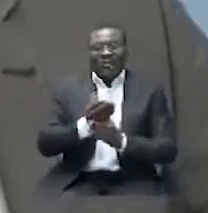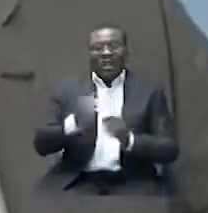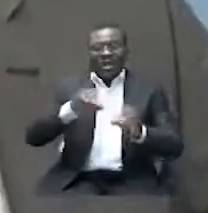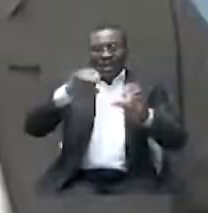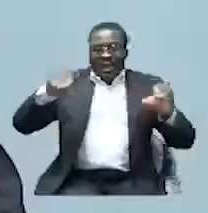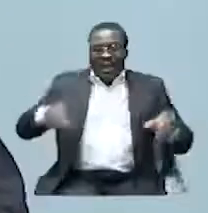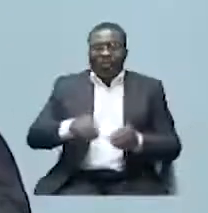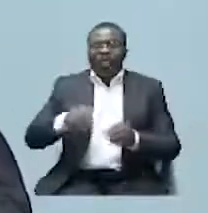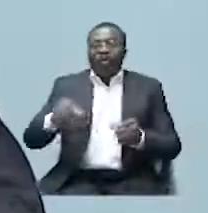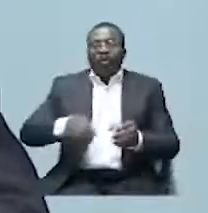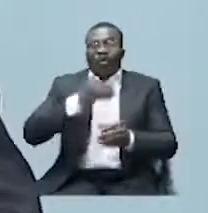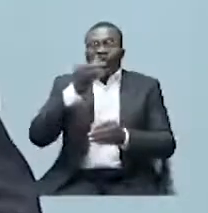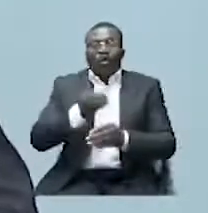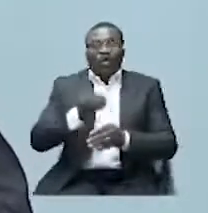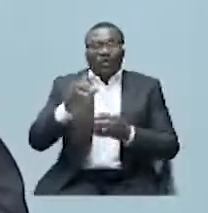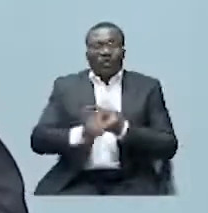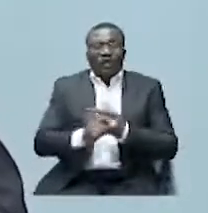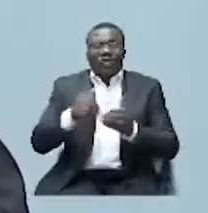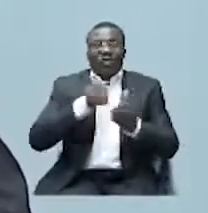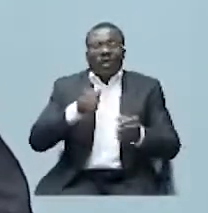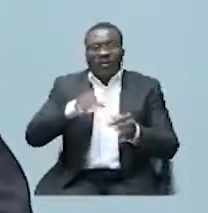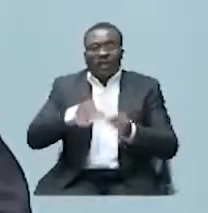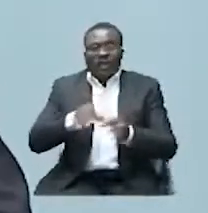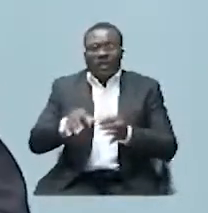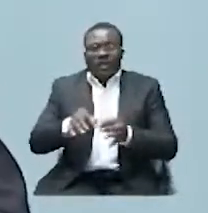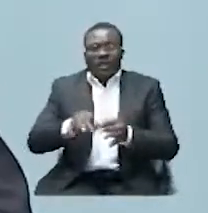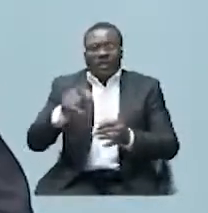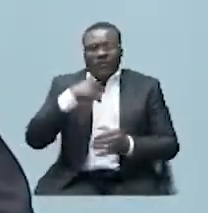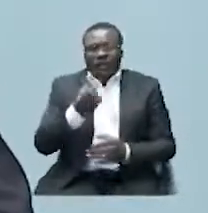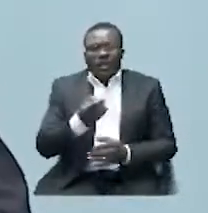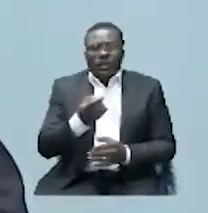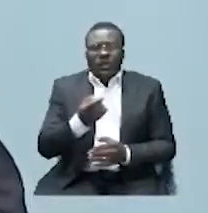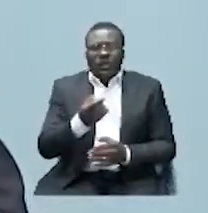constitutionnelle, si vous le voulez. Oui, avant les détails, il convient de dire